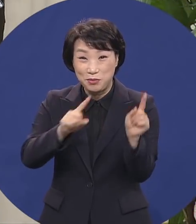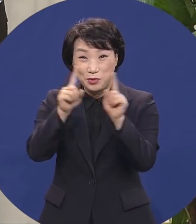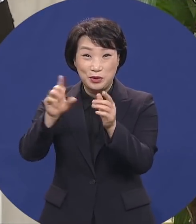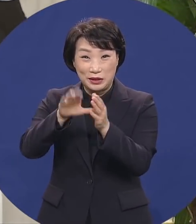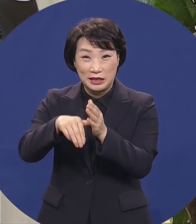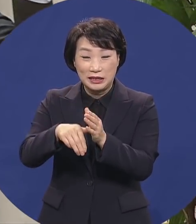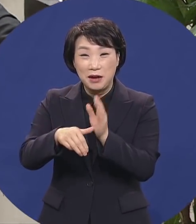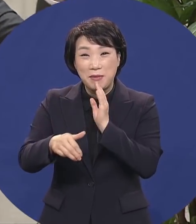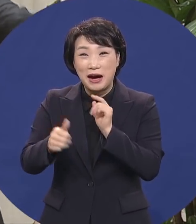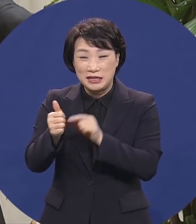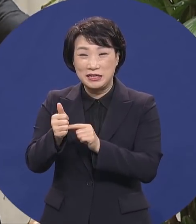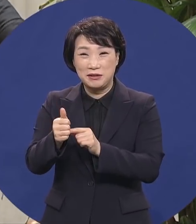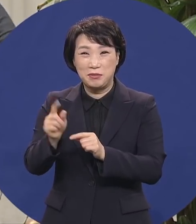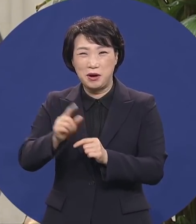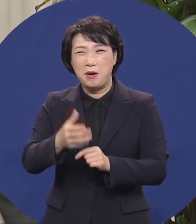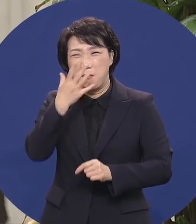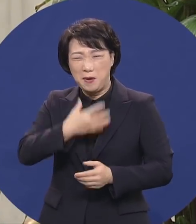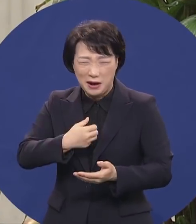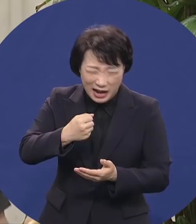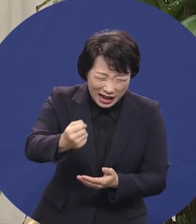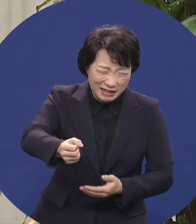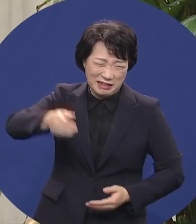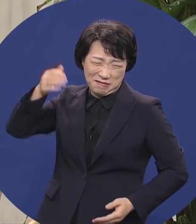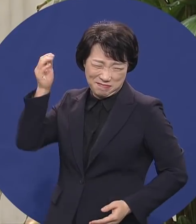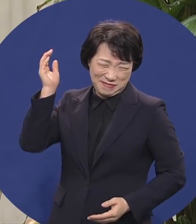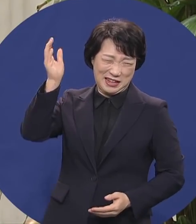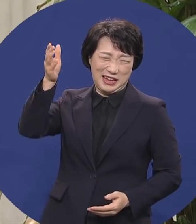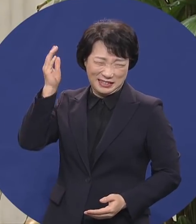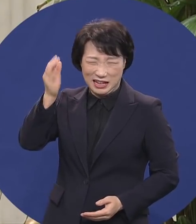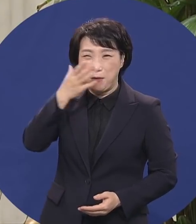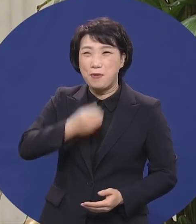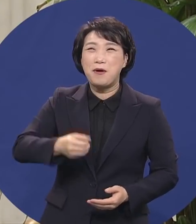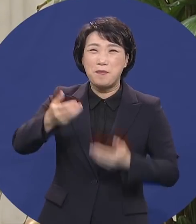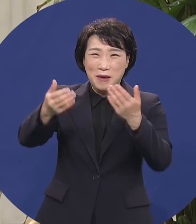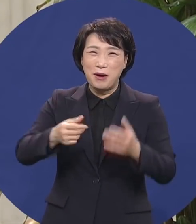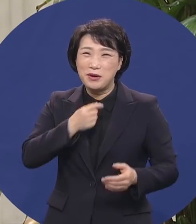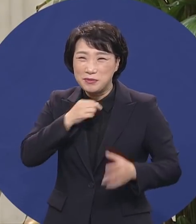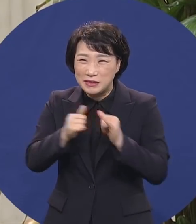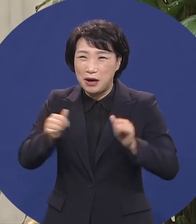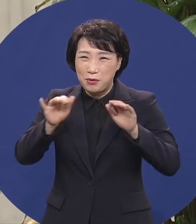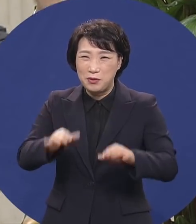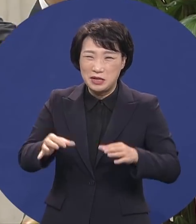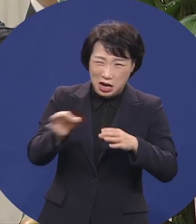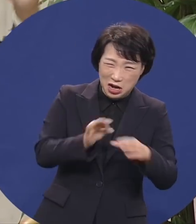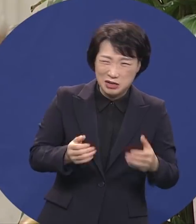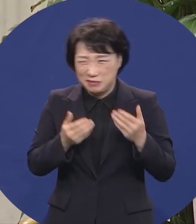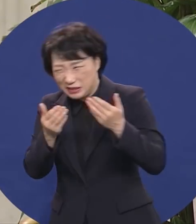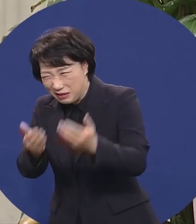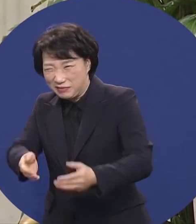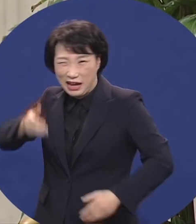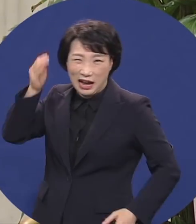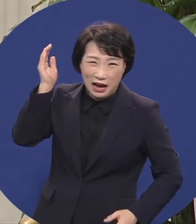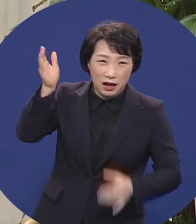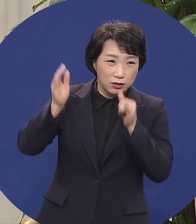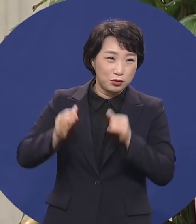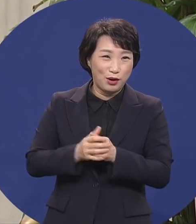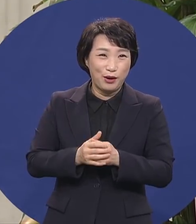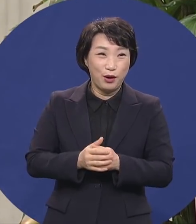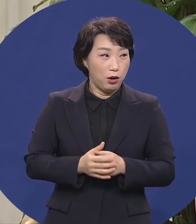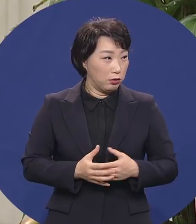막 이런 복을 받는다고 막 해가면서 이 복을 받을 사람은 막 오늘 이렇게 헌금을 하자 하니까